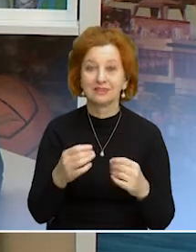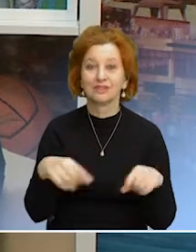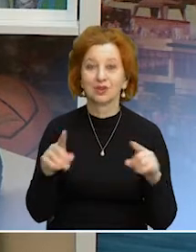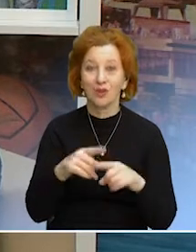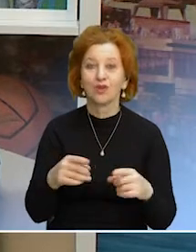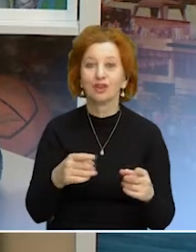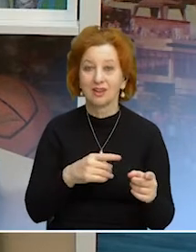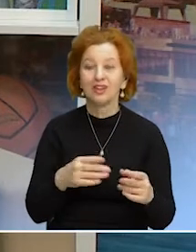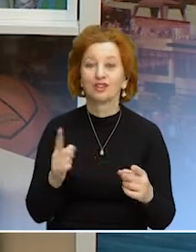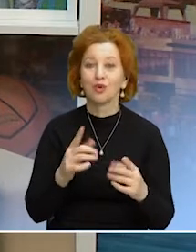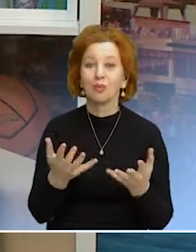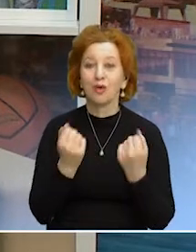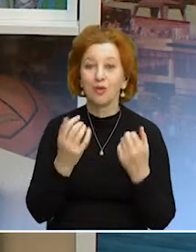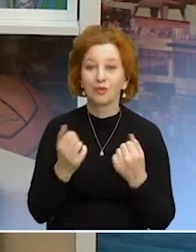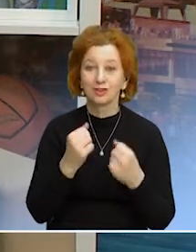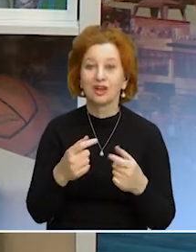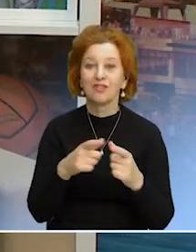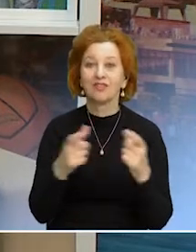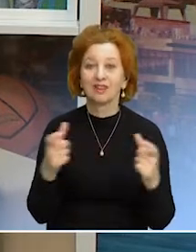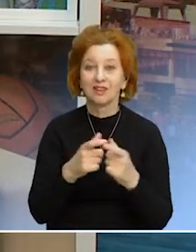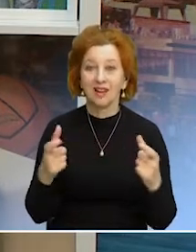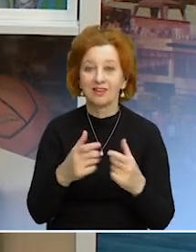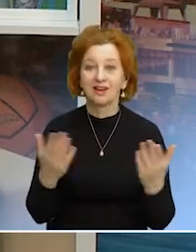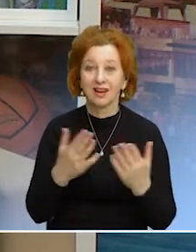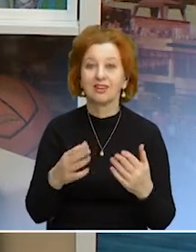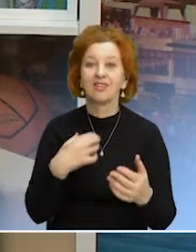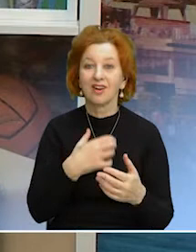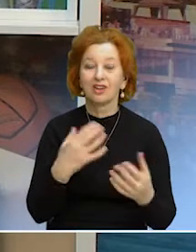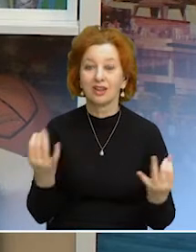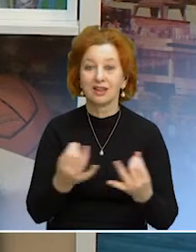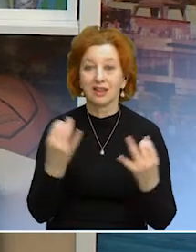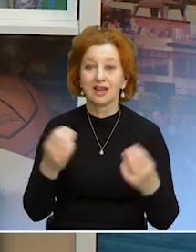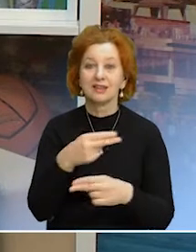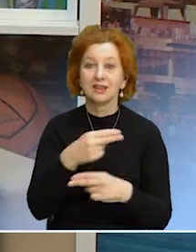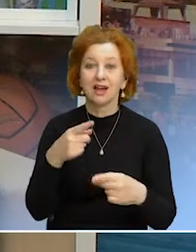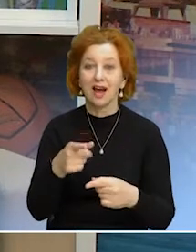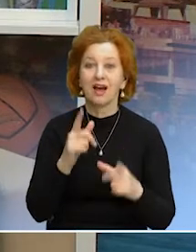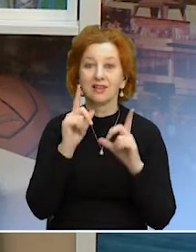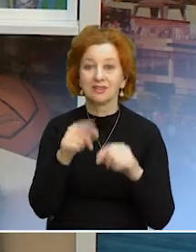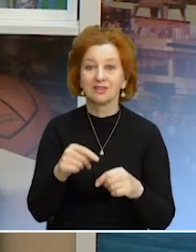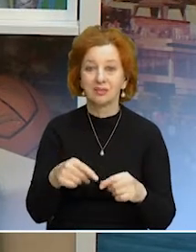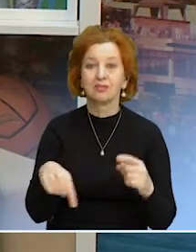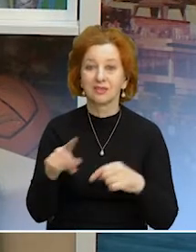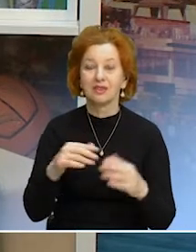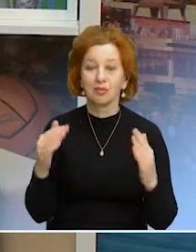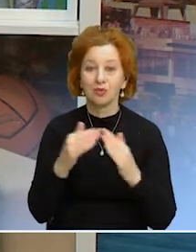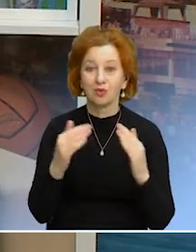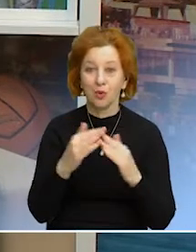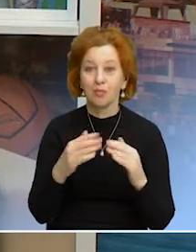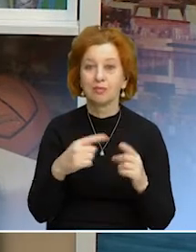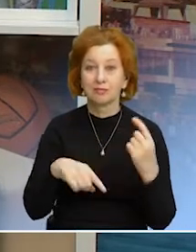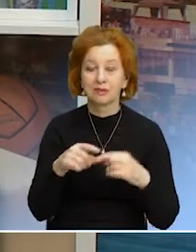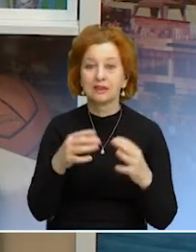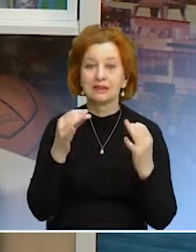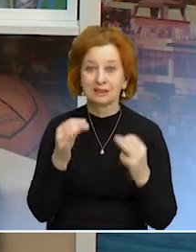о квитанциях, которые мы получаем ежемесячно. Ну и вообще затронем какие-нибудь важные, интересные темы. Как они выбирают тот или иной дом на этот самый